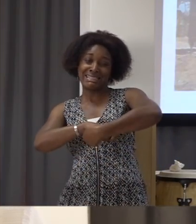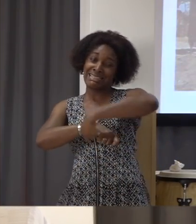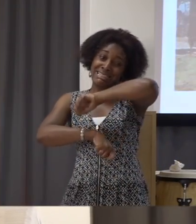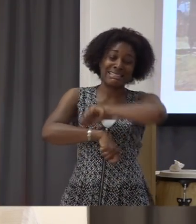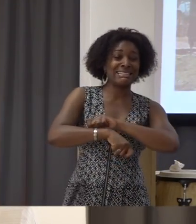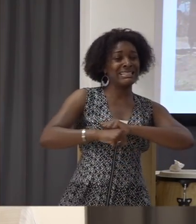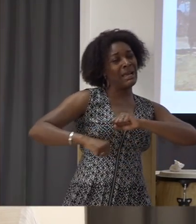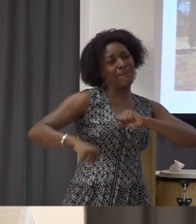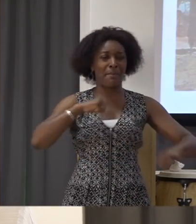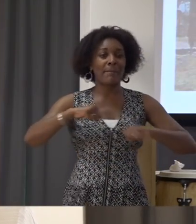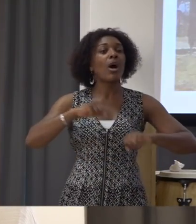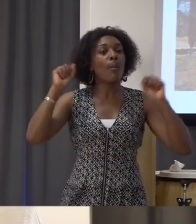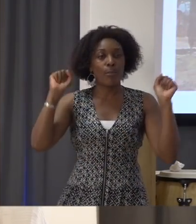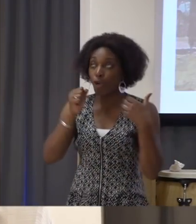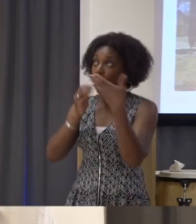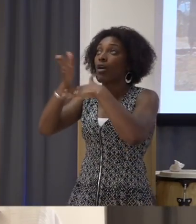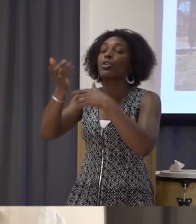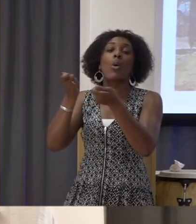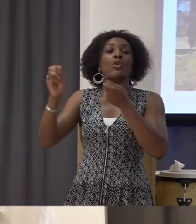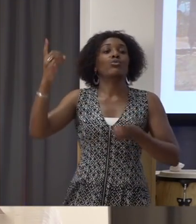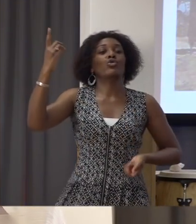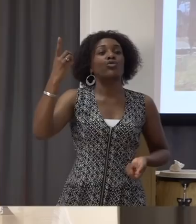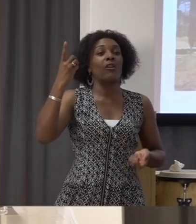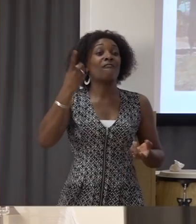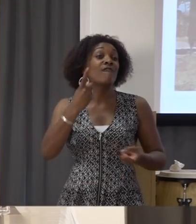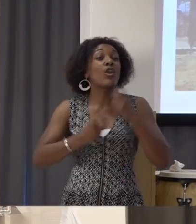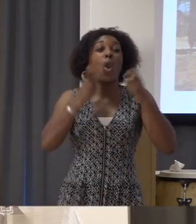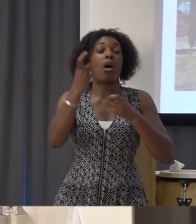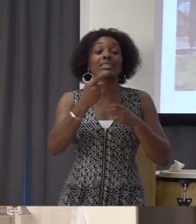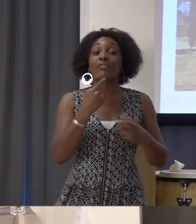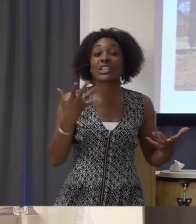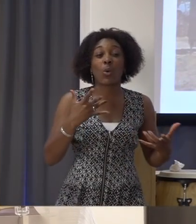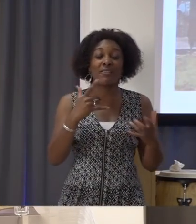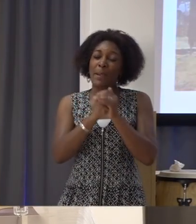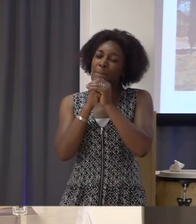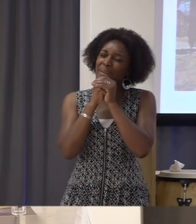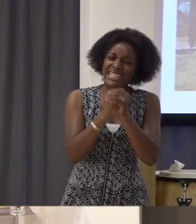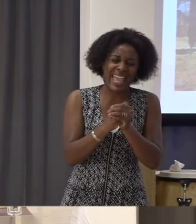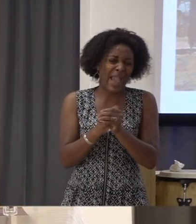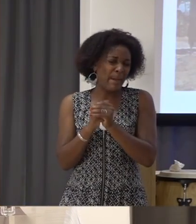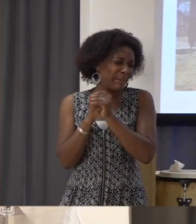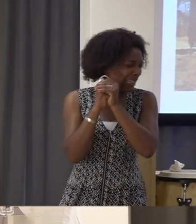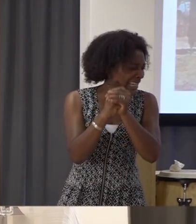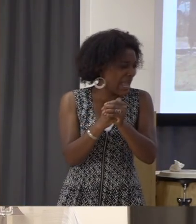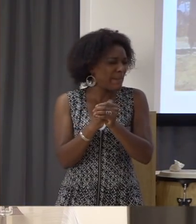Tu veux rentrer? Sois violent. Violent dans la prière. Sois féroce spirituellement.